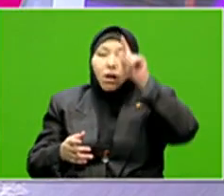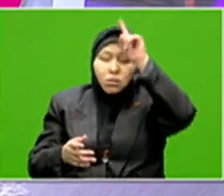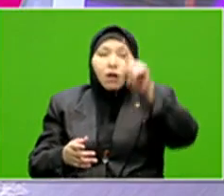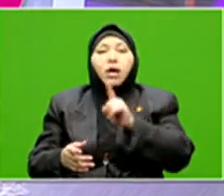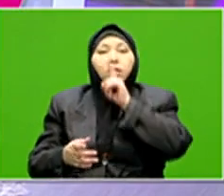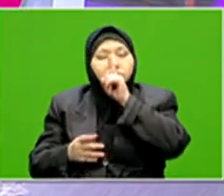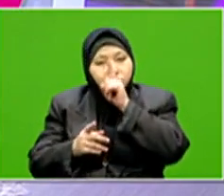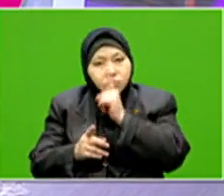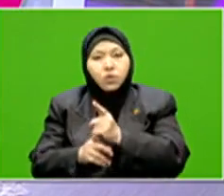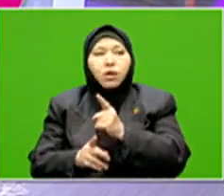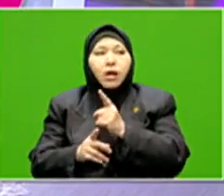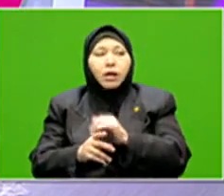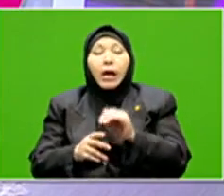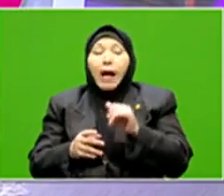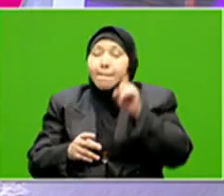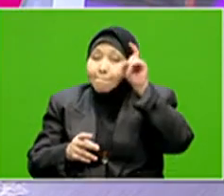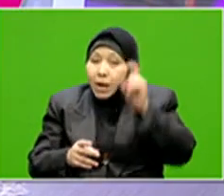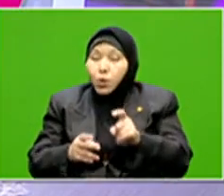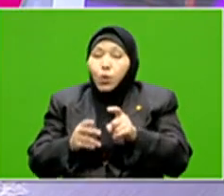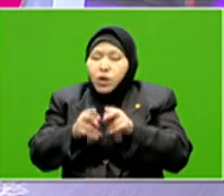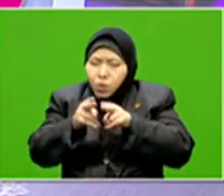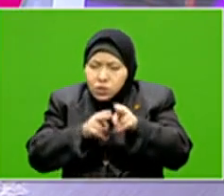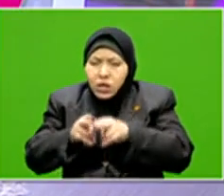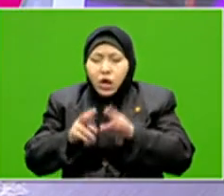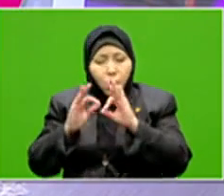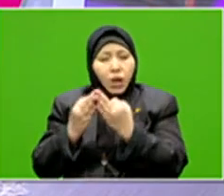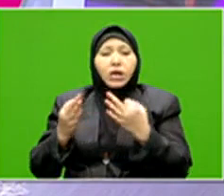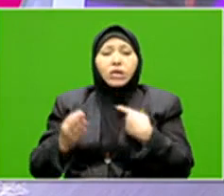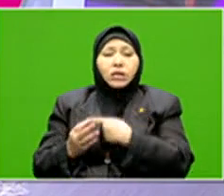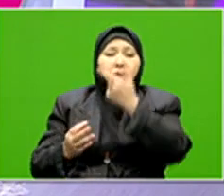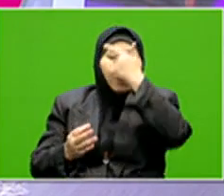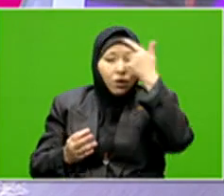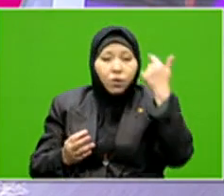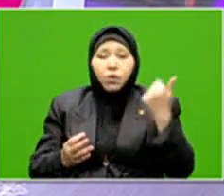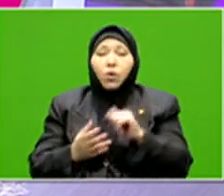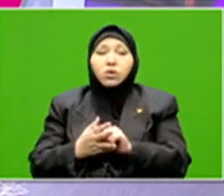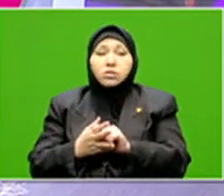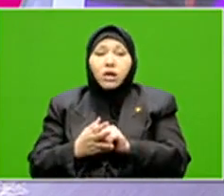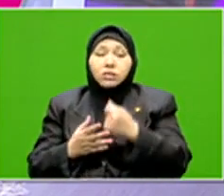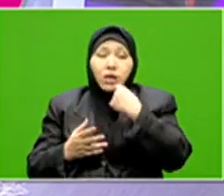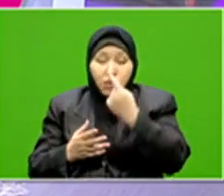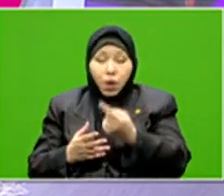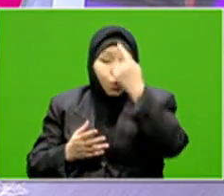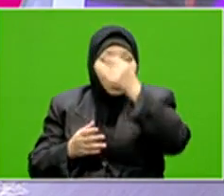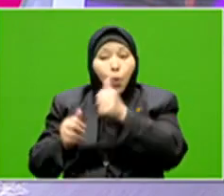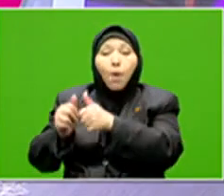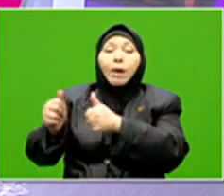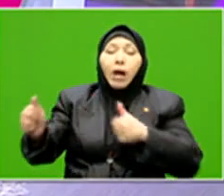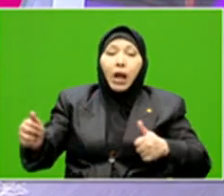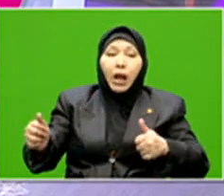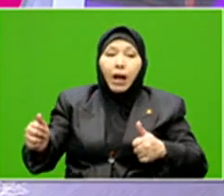pasti perlu diusahakan keluarga kita, kerana ia untuk yang dinyatakan Ustaz Syamsul tadi, untuk mengelakkan